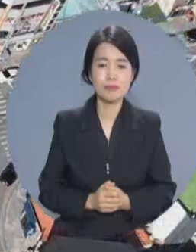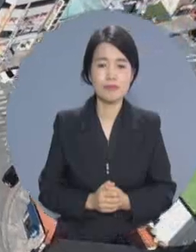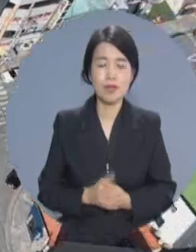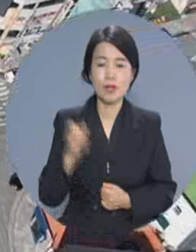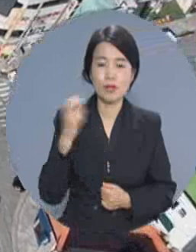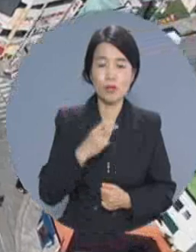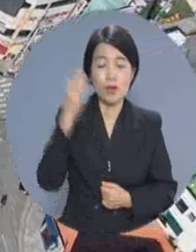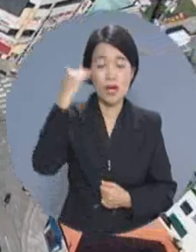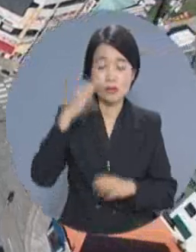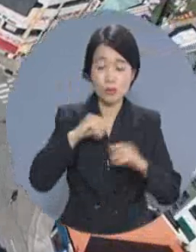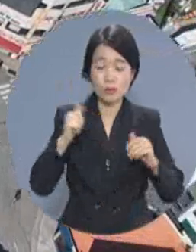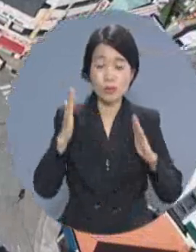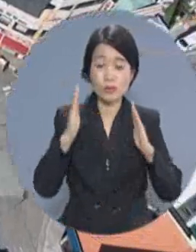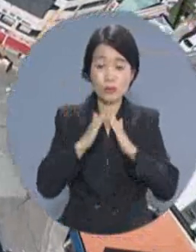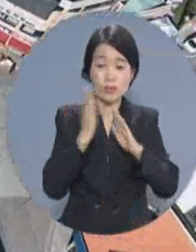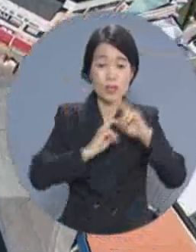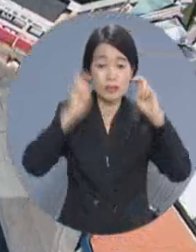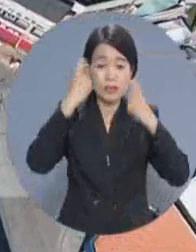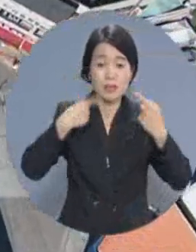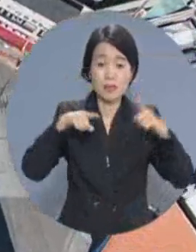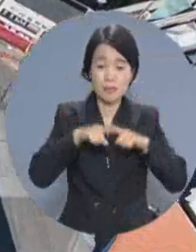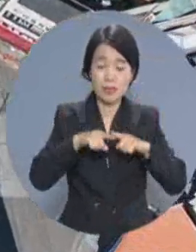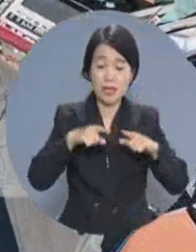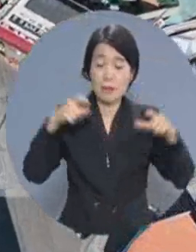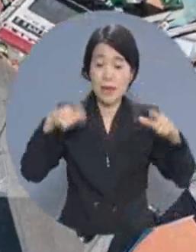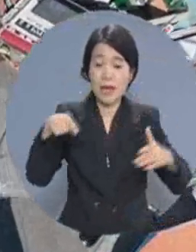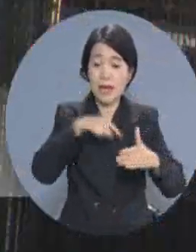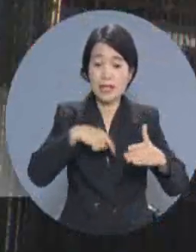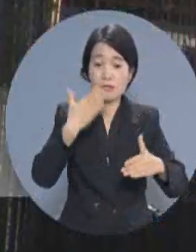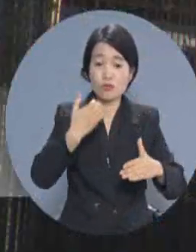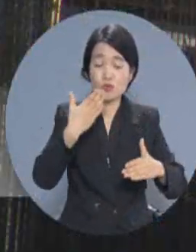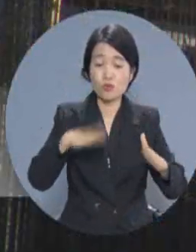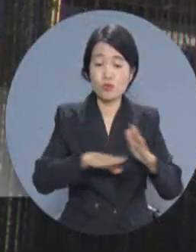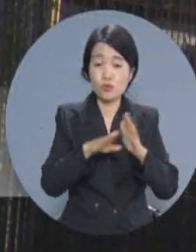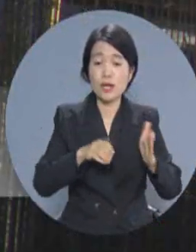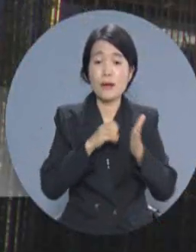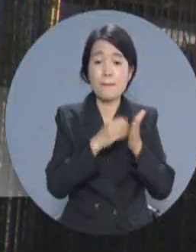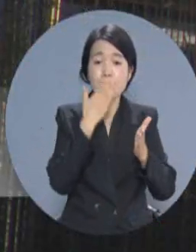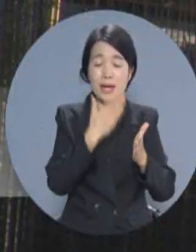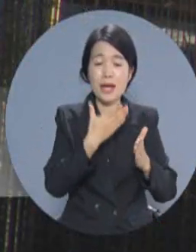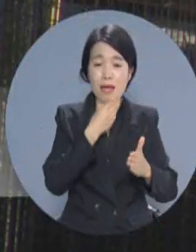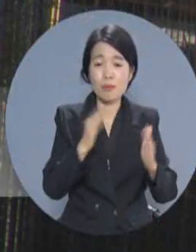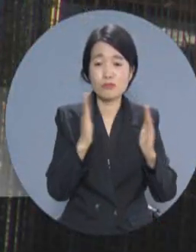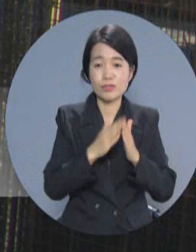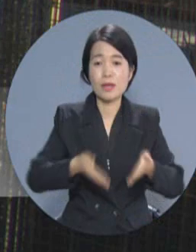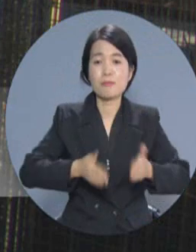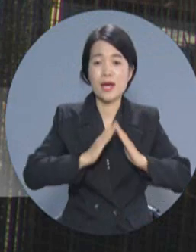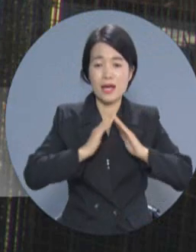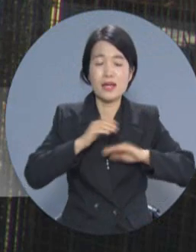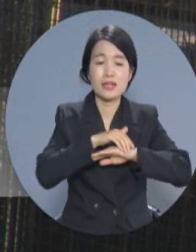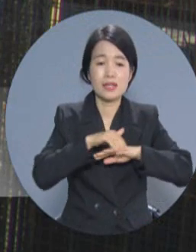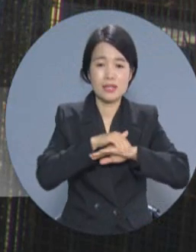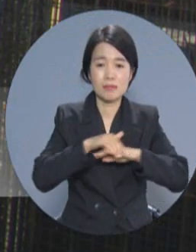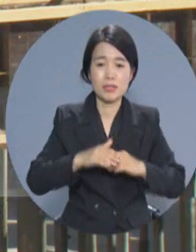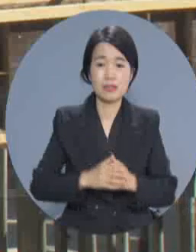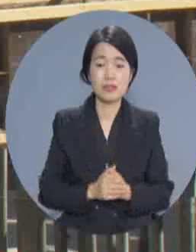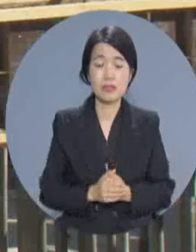또 한국토지주택공사와 함께 이 부지 안에 99세대가 입주하는 행복주택도